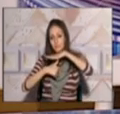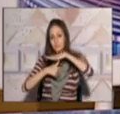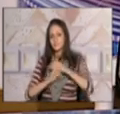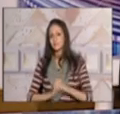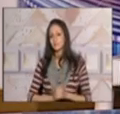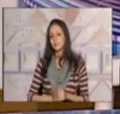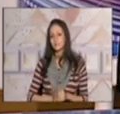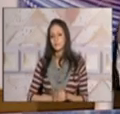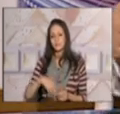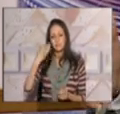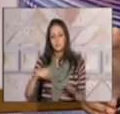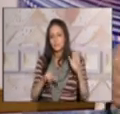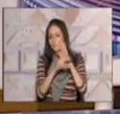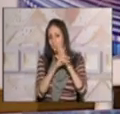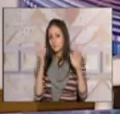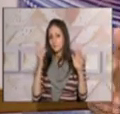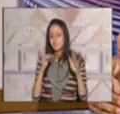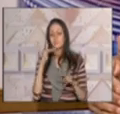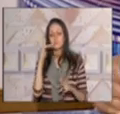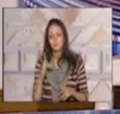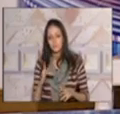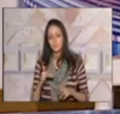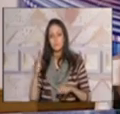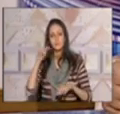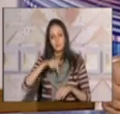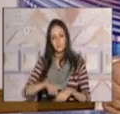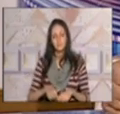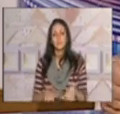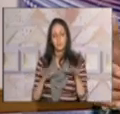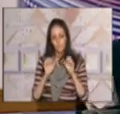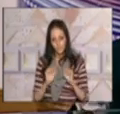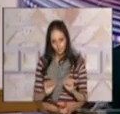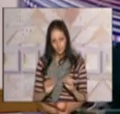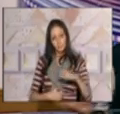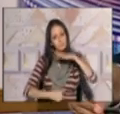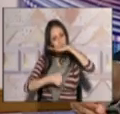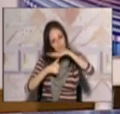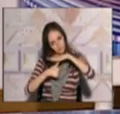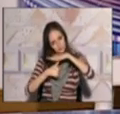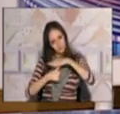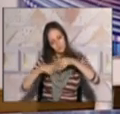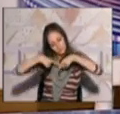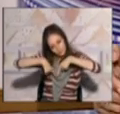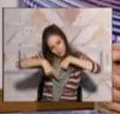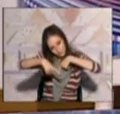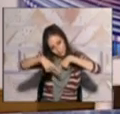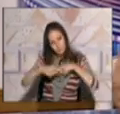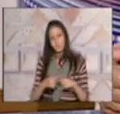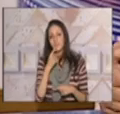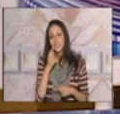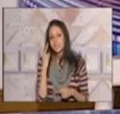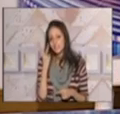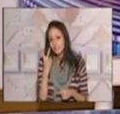يكونوا في المنصب اللي هم القيادي اللي هم فيه او في الوظيفه اللي هم فيها مده مثلا لا تقل عن سنتين